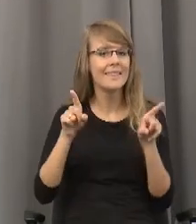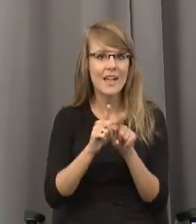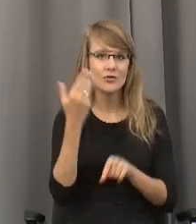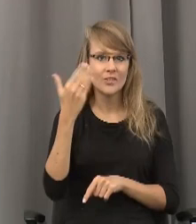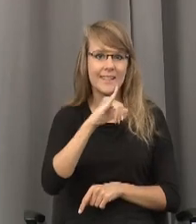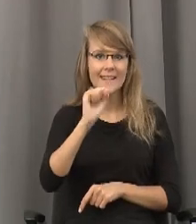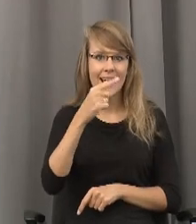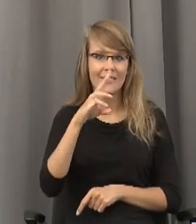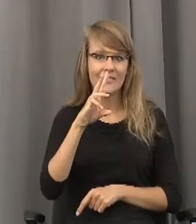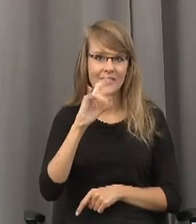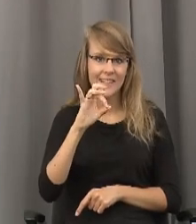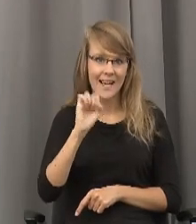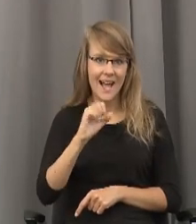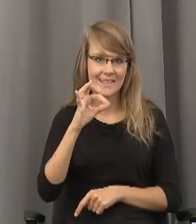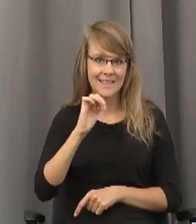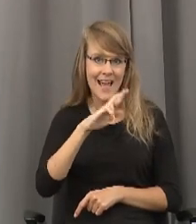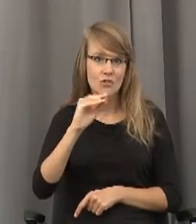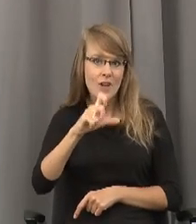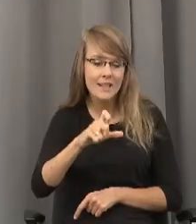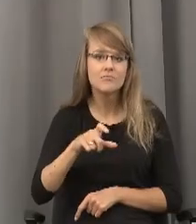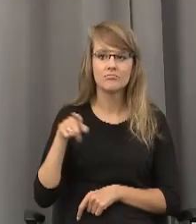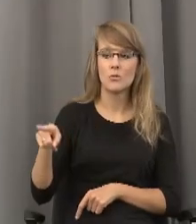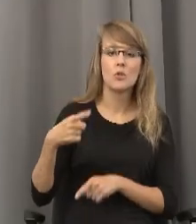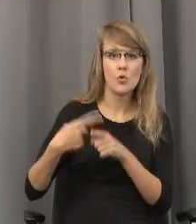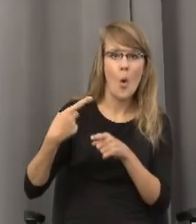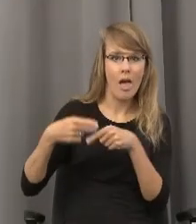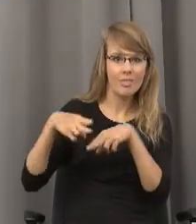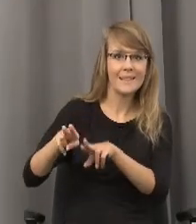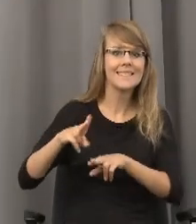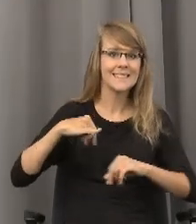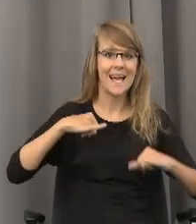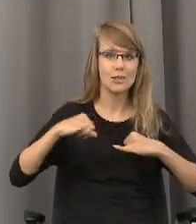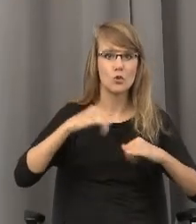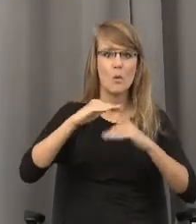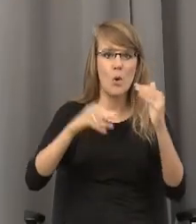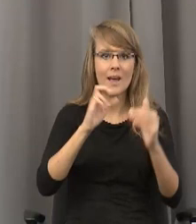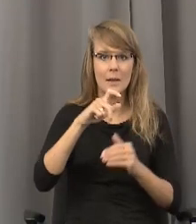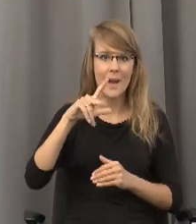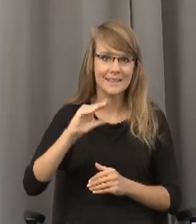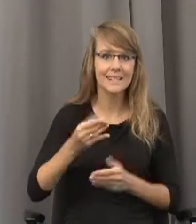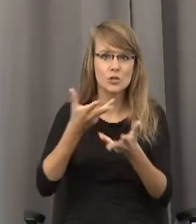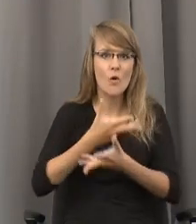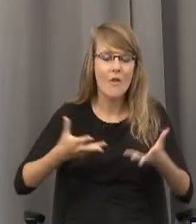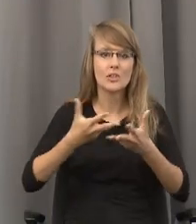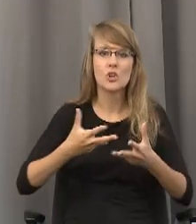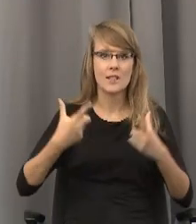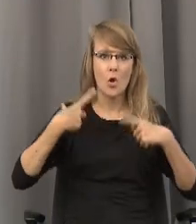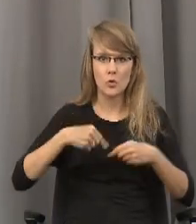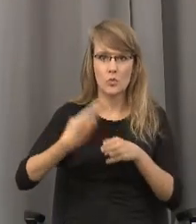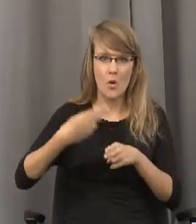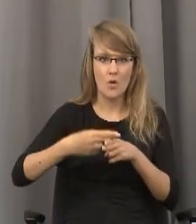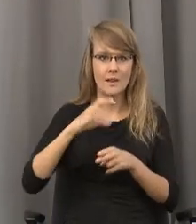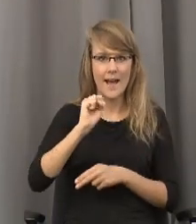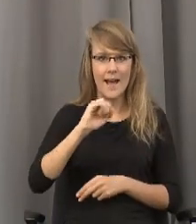panią Jadwigę Krudysz-Starzec, która jest również członkinią zarządu Podkarpackiego Stowarzyszenia Pomocy Osobom z Chorobą Alzheimera.